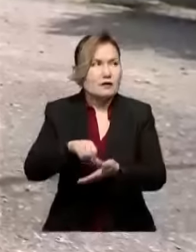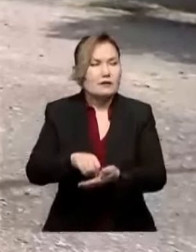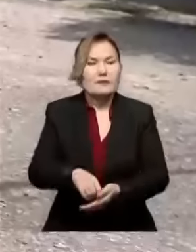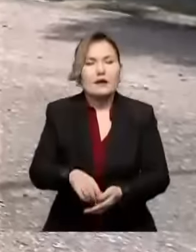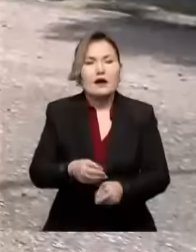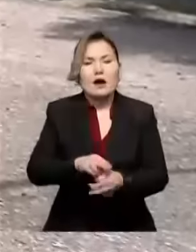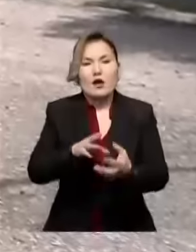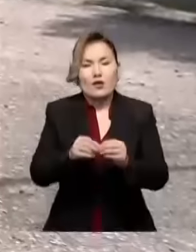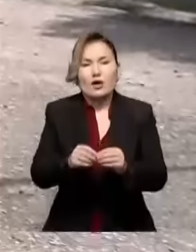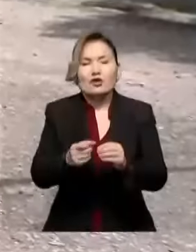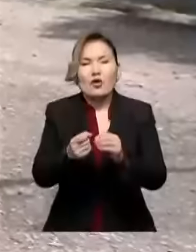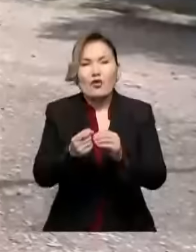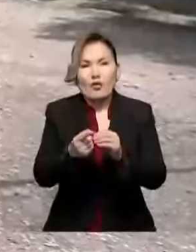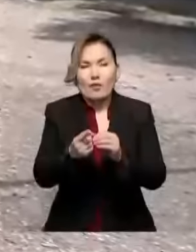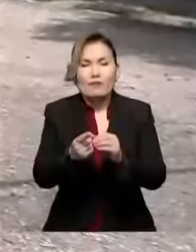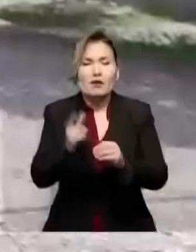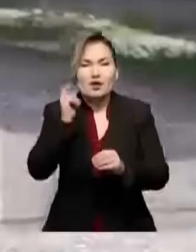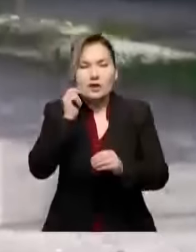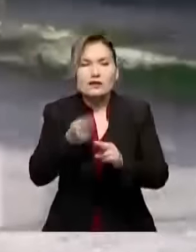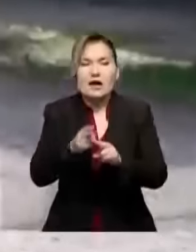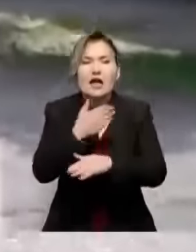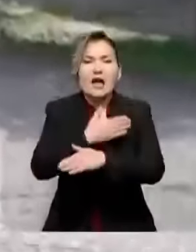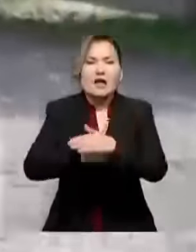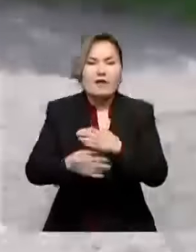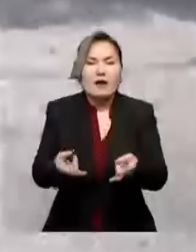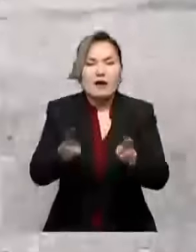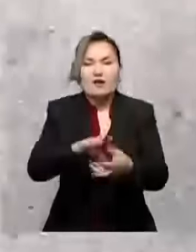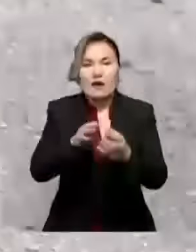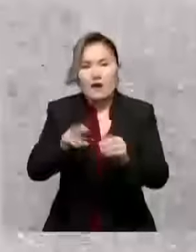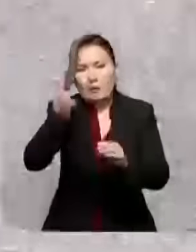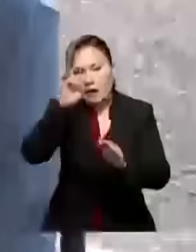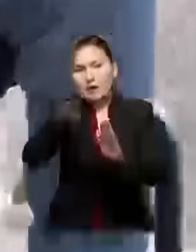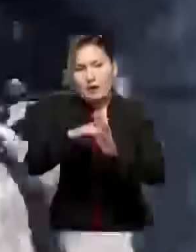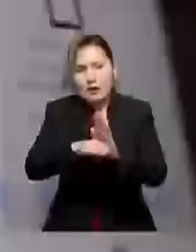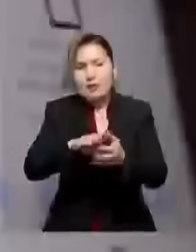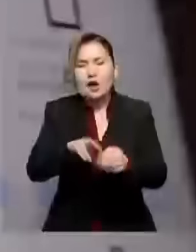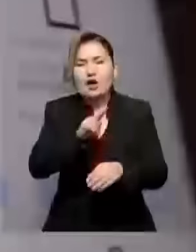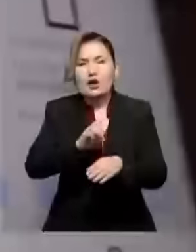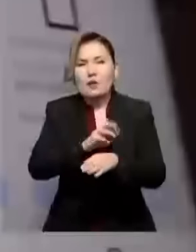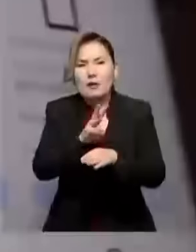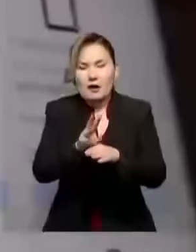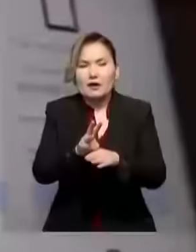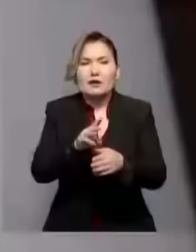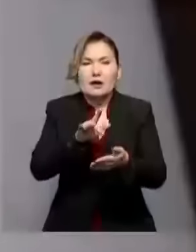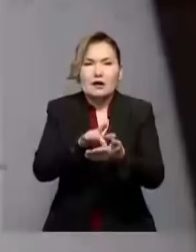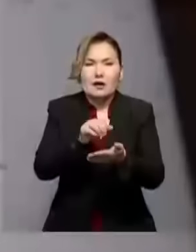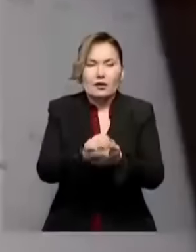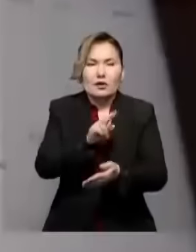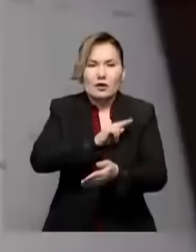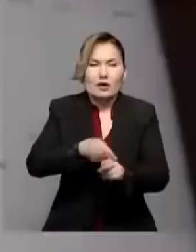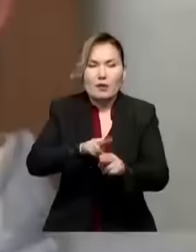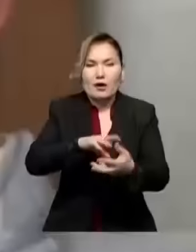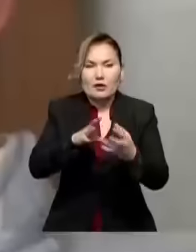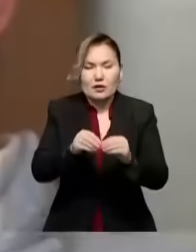Бір аяғы 11 жасында семіп қалған Надыр әкімдікке қарасты әлеуметтік бағдарламалар және жұмыспен қамту бөлімінде жұмыс істейді.